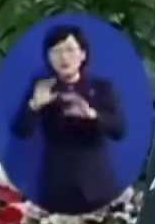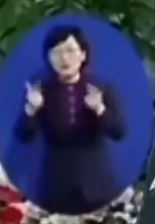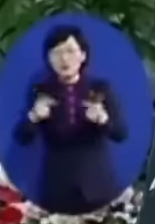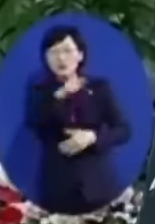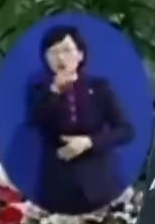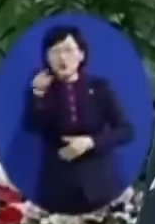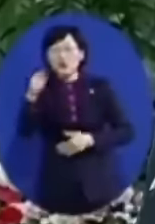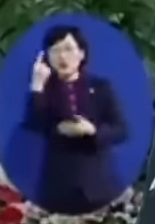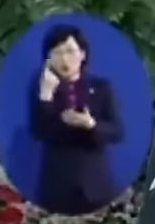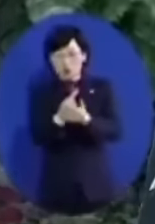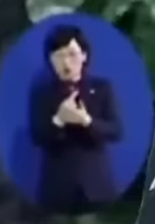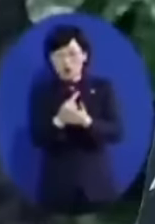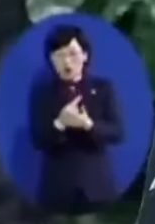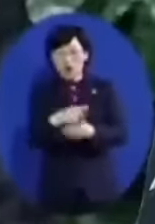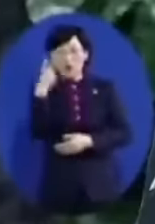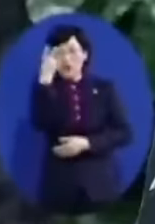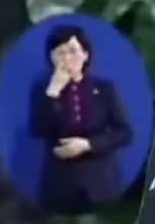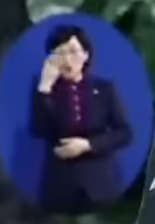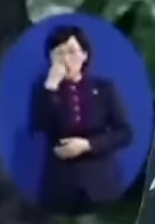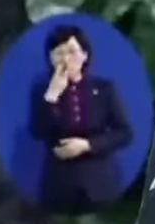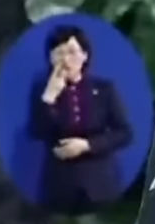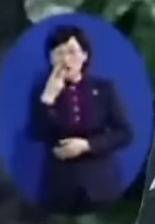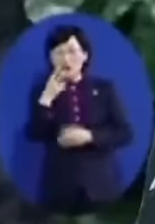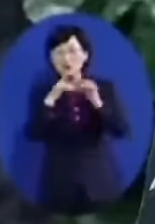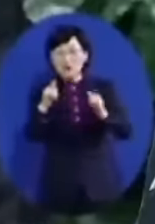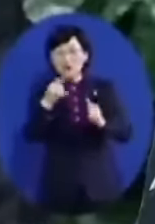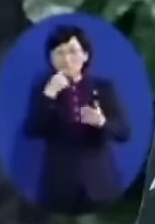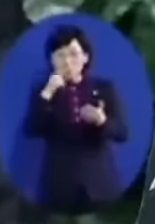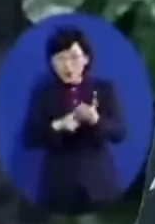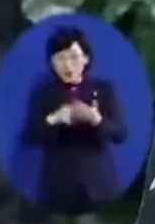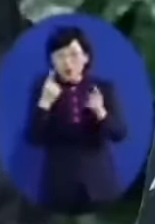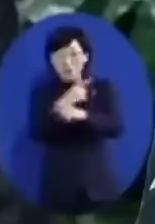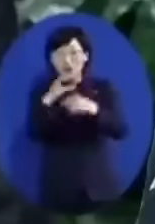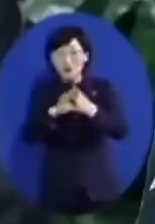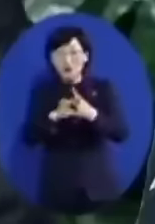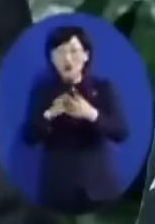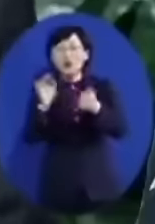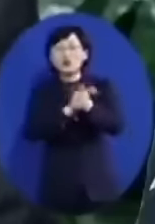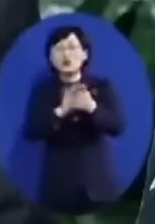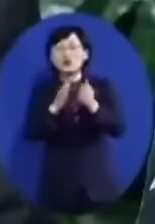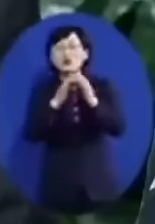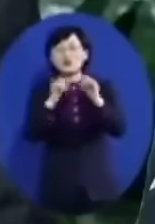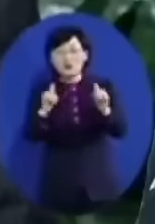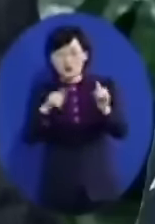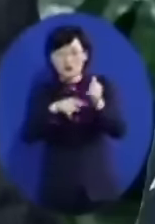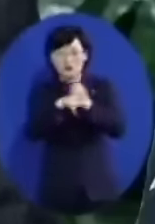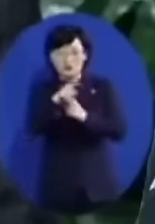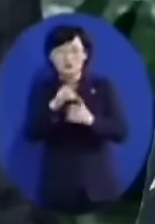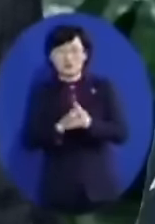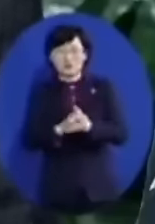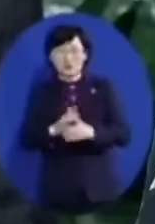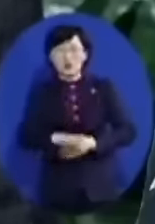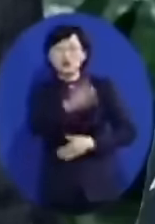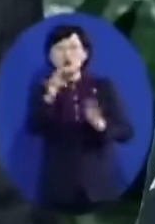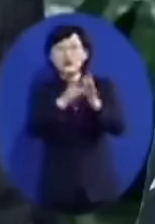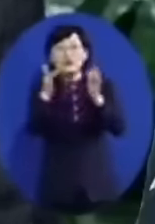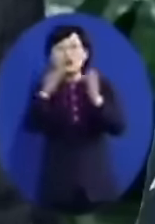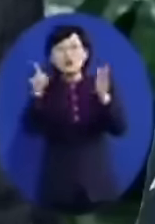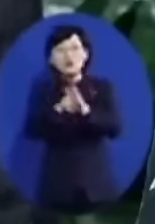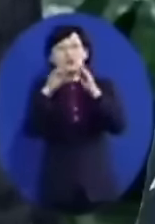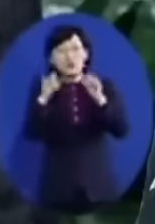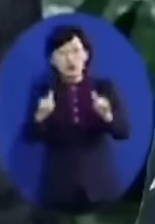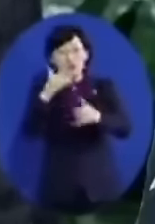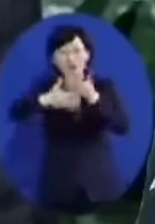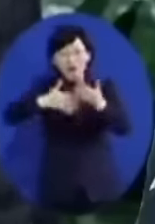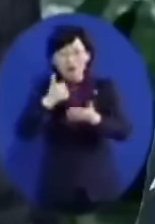오리라. 이 보혜사, 우리 쉬운 말로 말하면 컴포터, 위로자. 우리 예수 믿는 사람에게는 하나님이